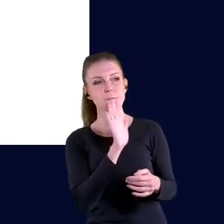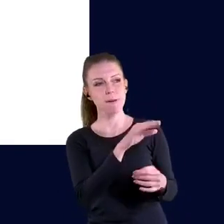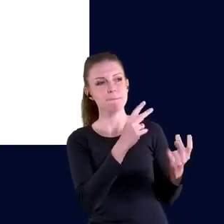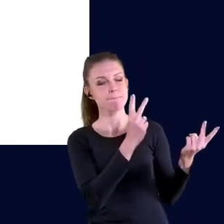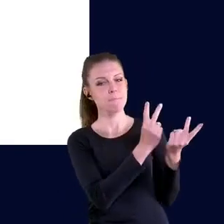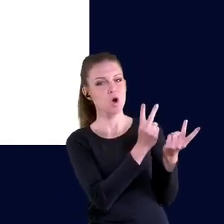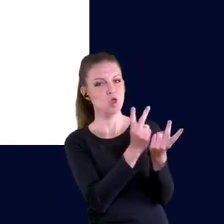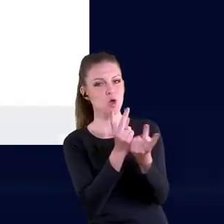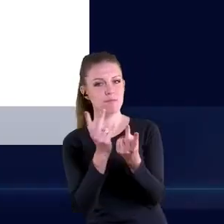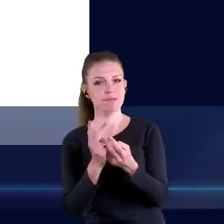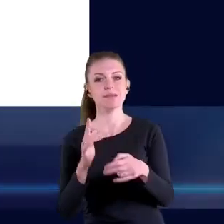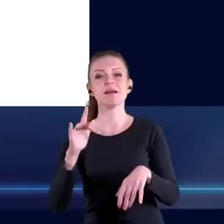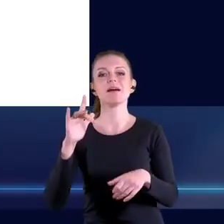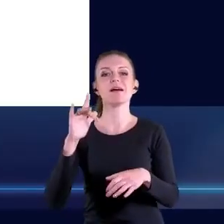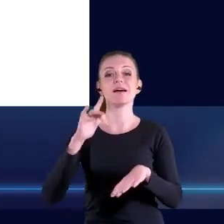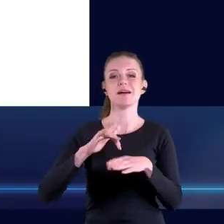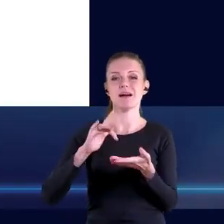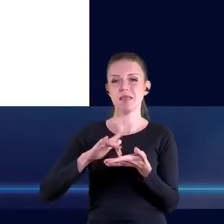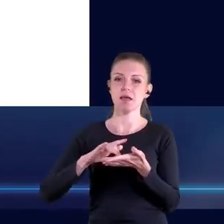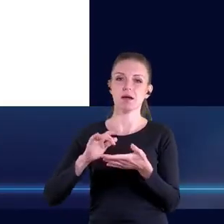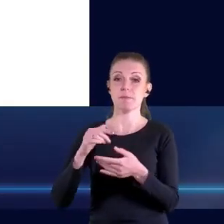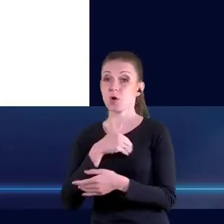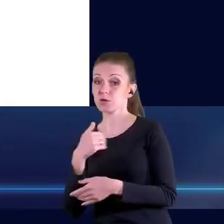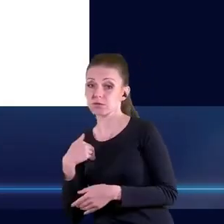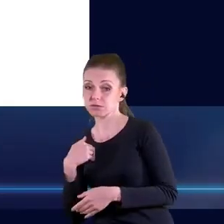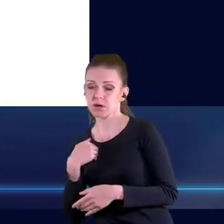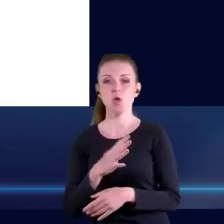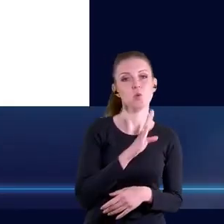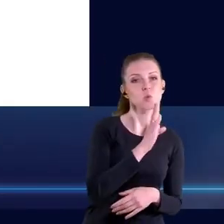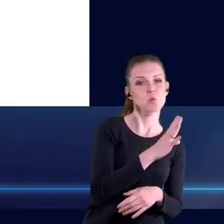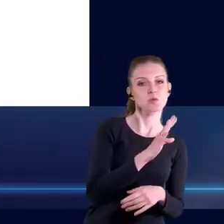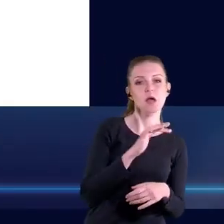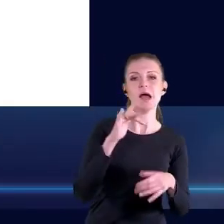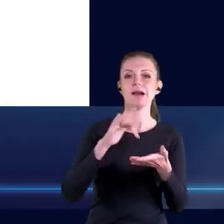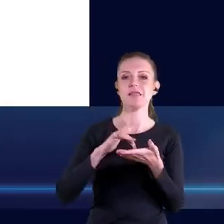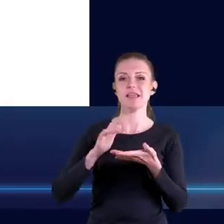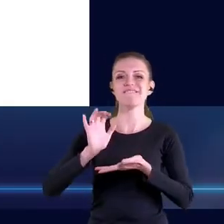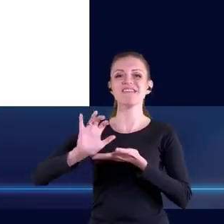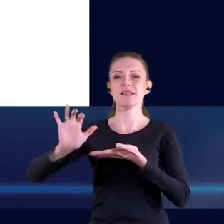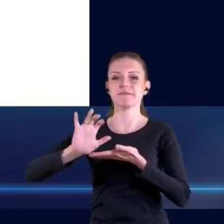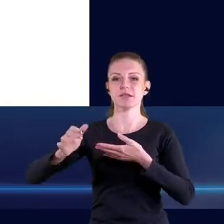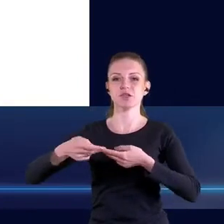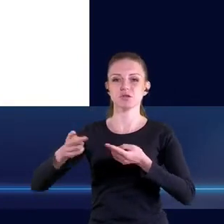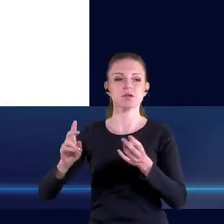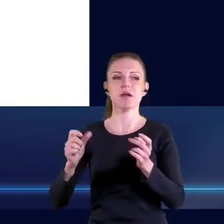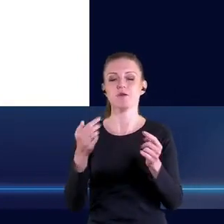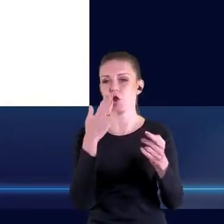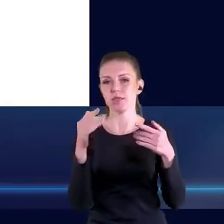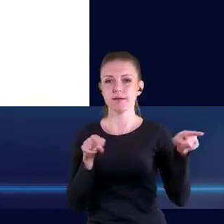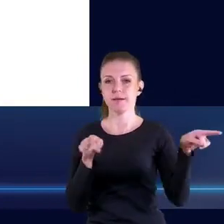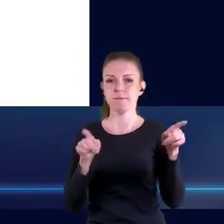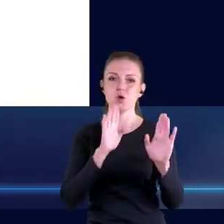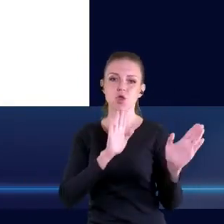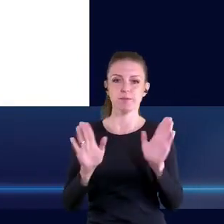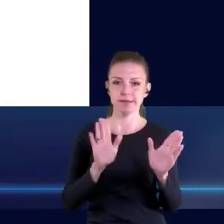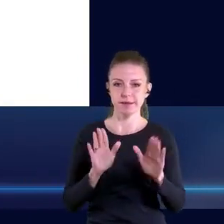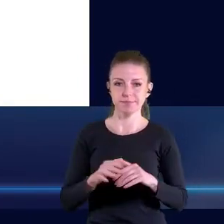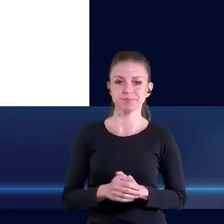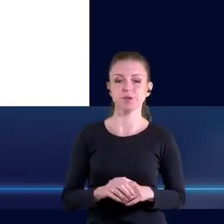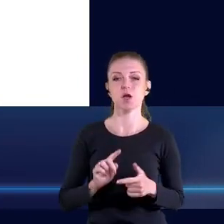rynku wydawniczym w Polsce iw Stanach Zjednoczonych a w drugiej części opowiem o percepcji otwartych zasobów